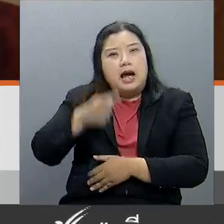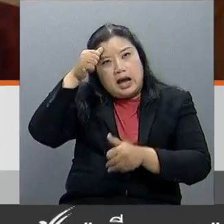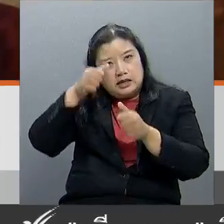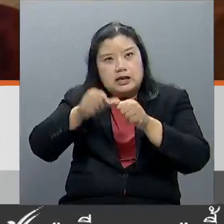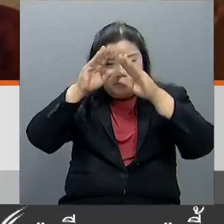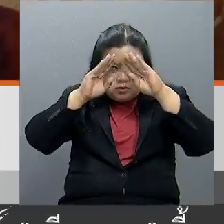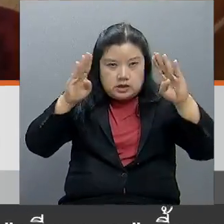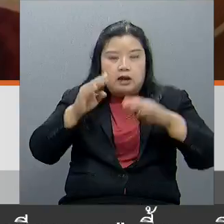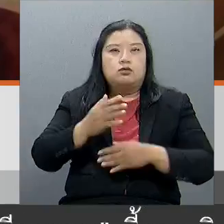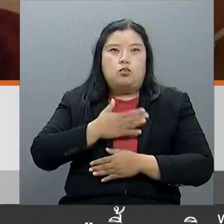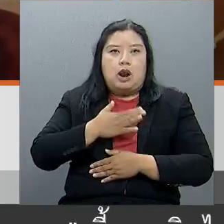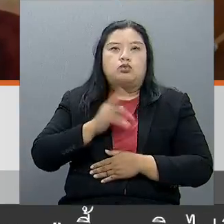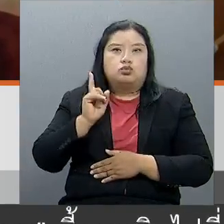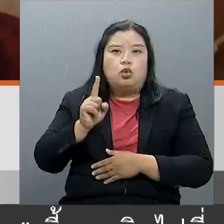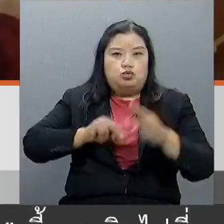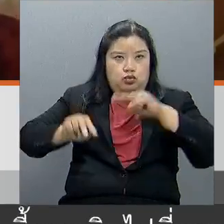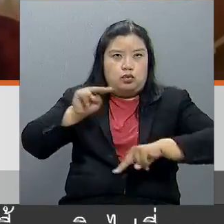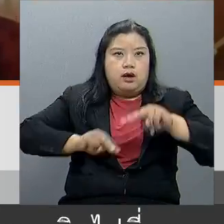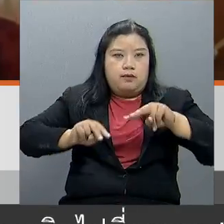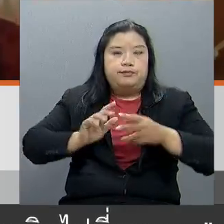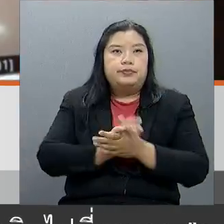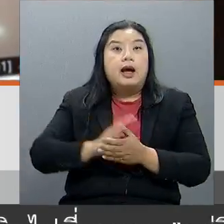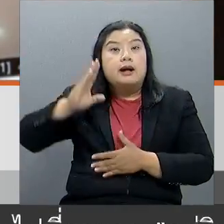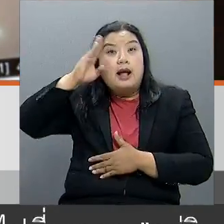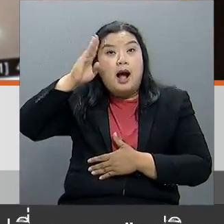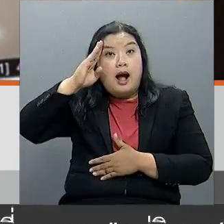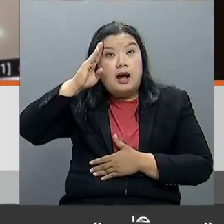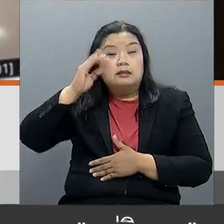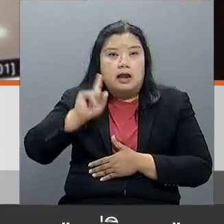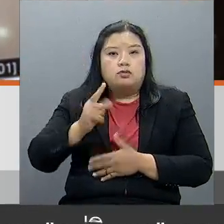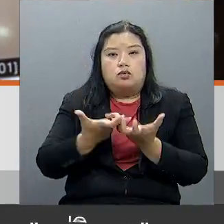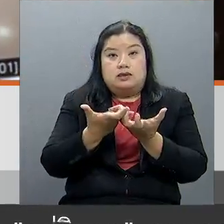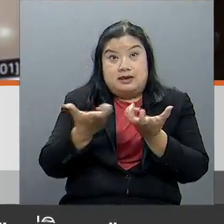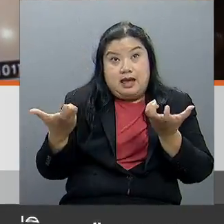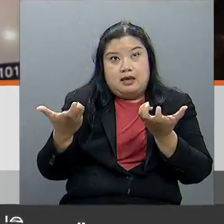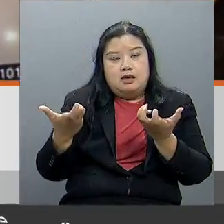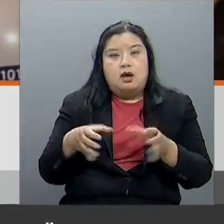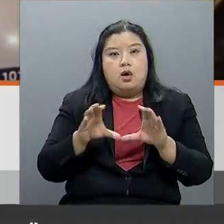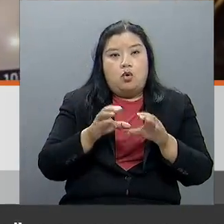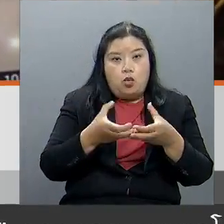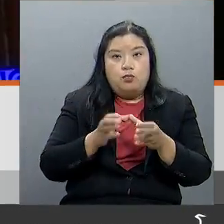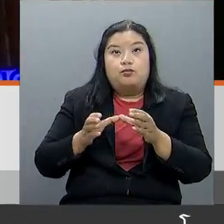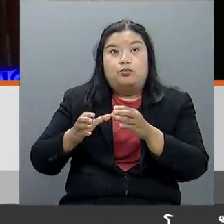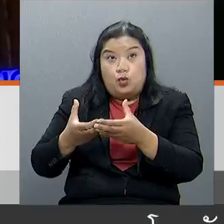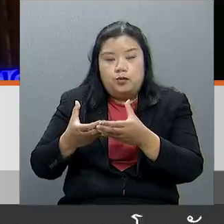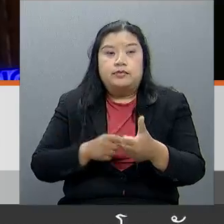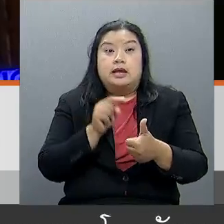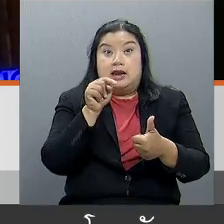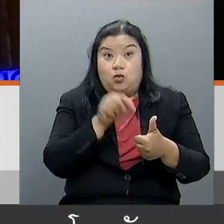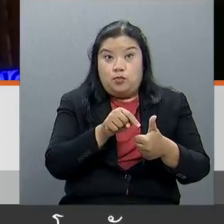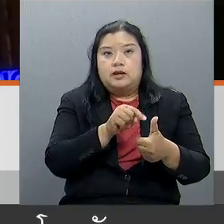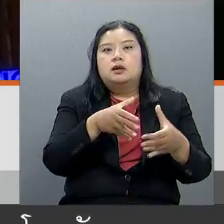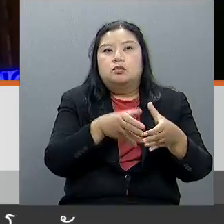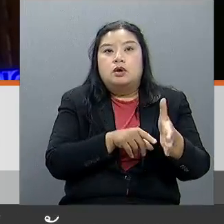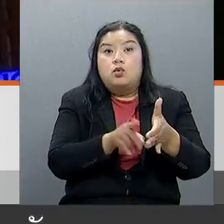ภัยขณะนี้กำลังพลที่กลับมาต้องแบ่งออกเป็น2กลุ่มนะคะคือกลุ่มที่ติดเชื้อจะต้องเข้ารับการรักษาจนกว่าจะห